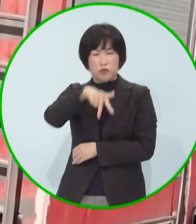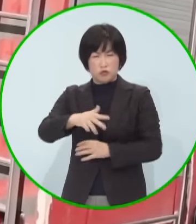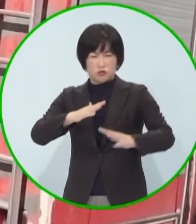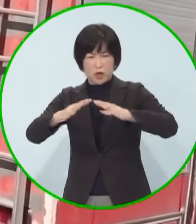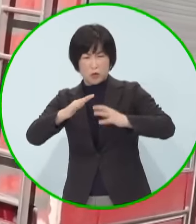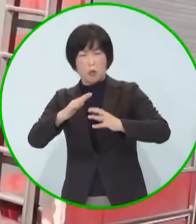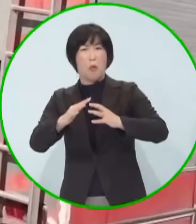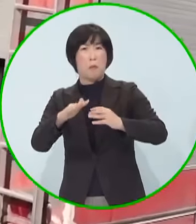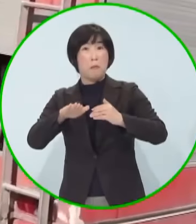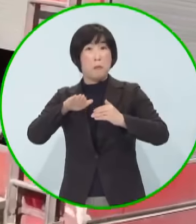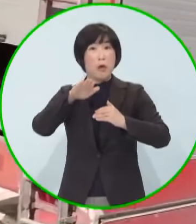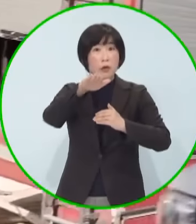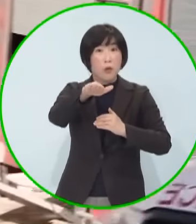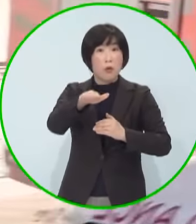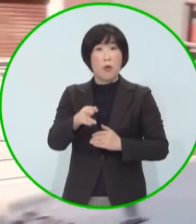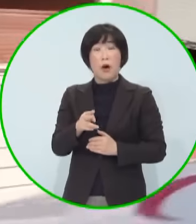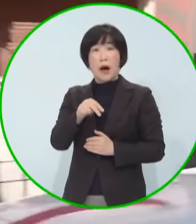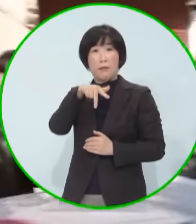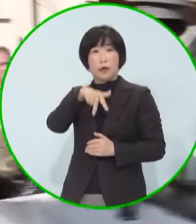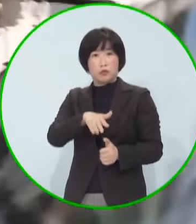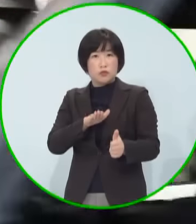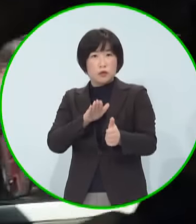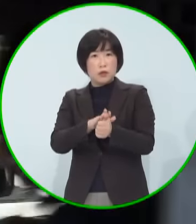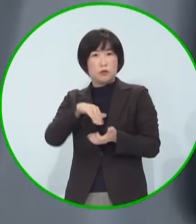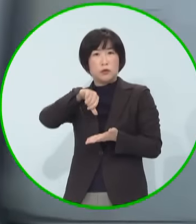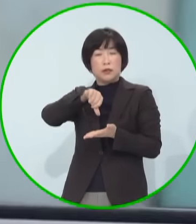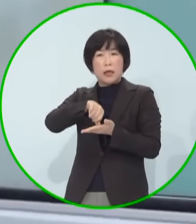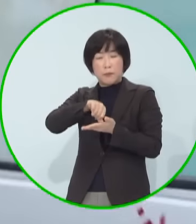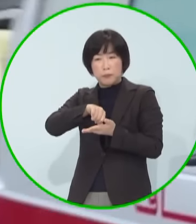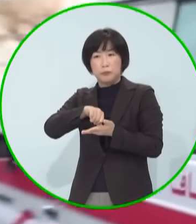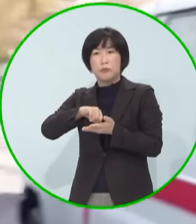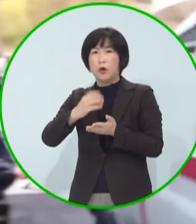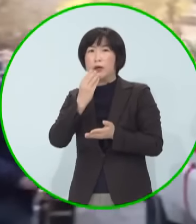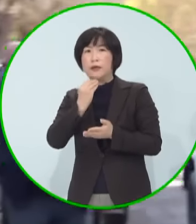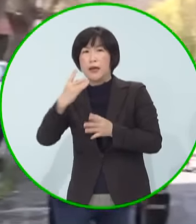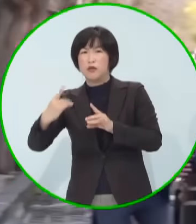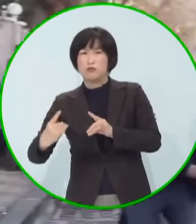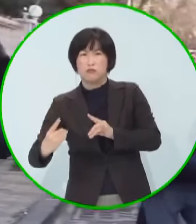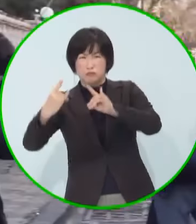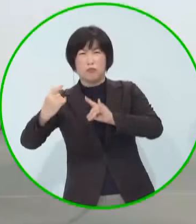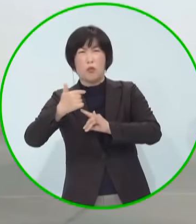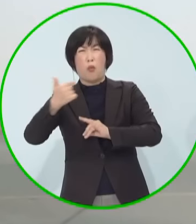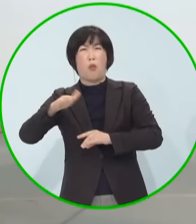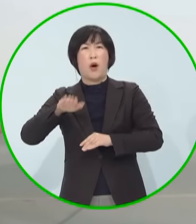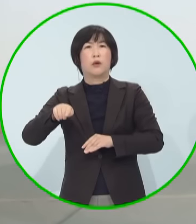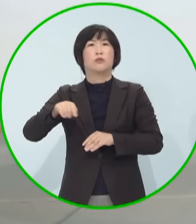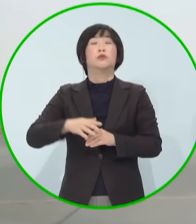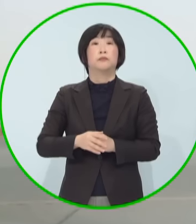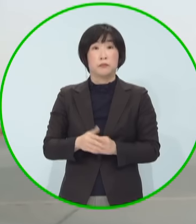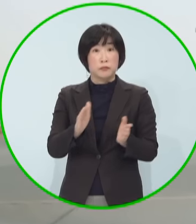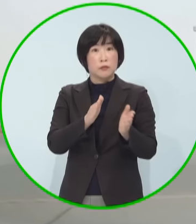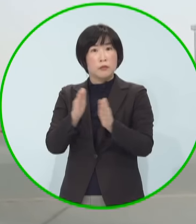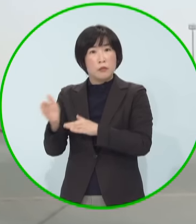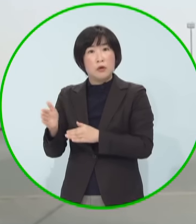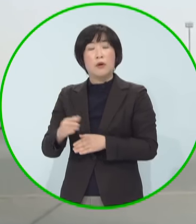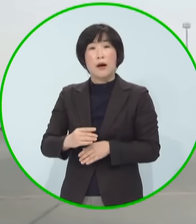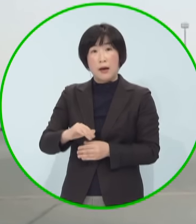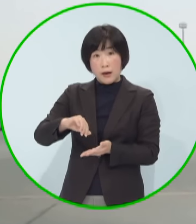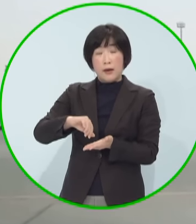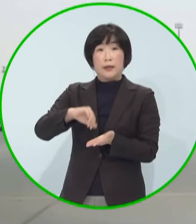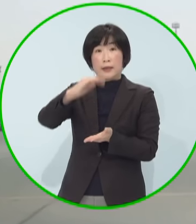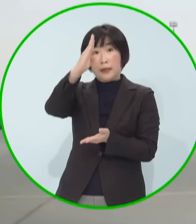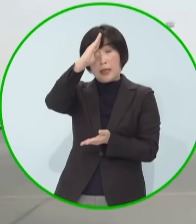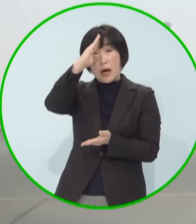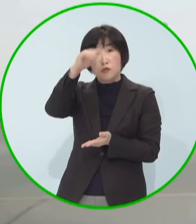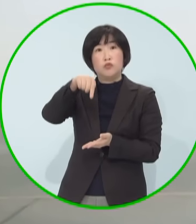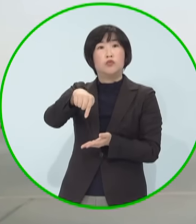降、ハマスを支持するイランとイスラエルの対立も激化しています。こうした中、イラクでアメリカ